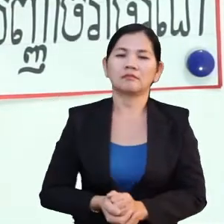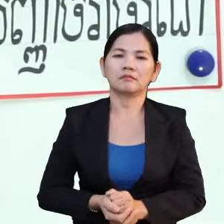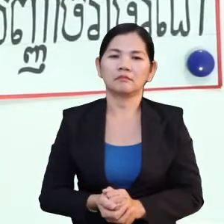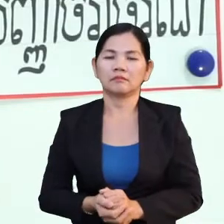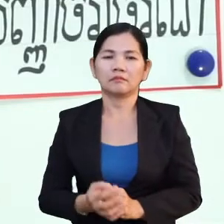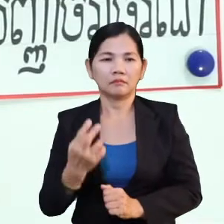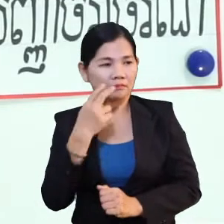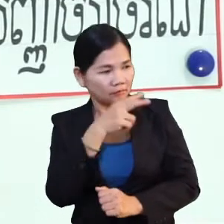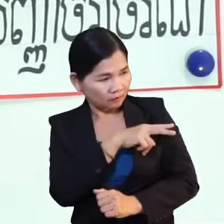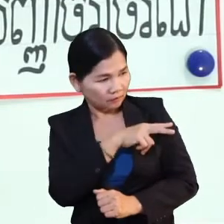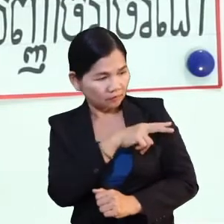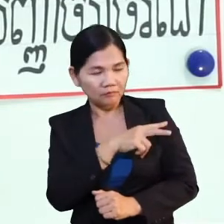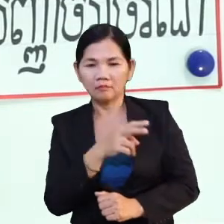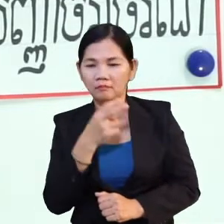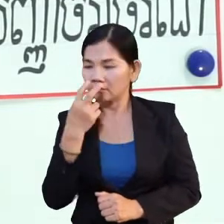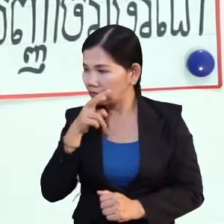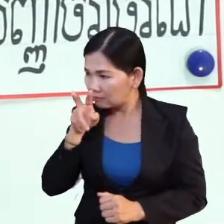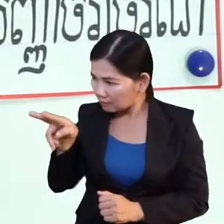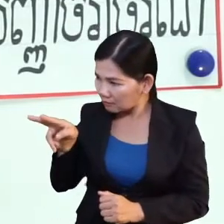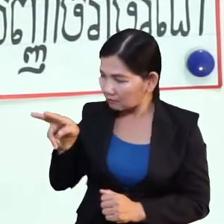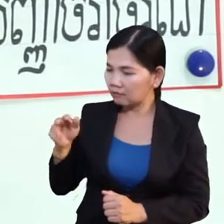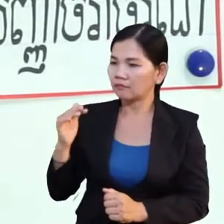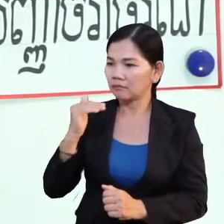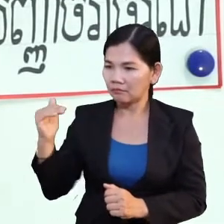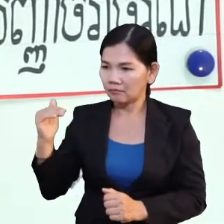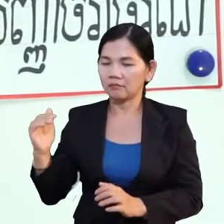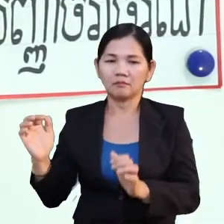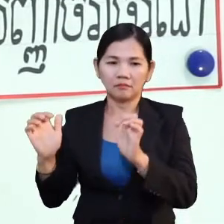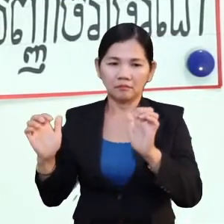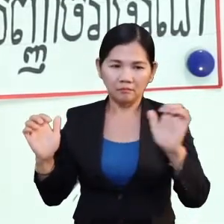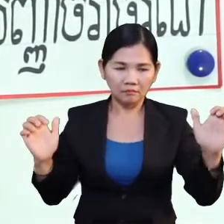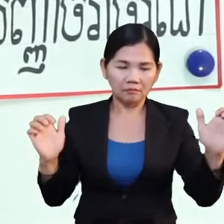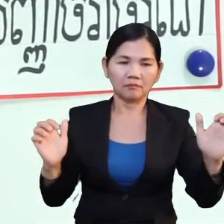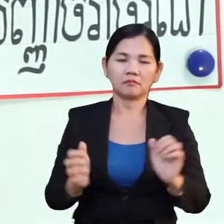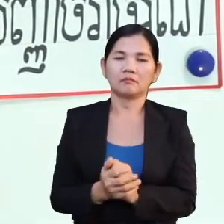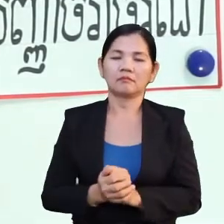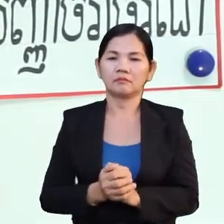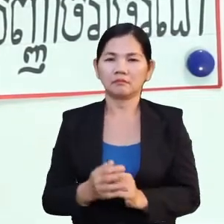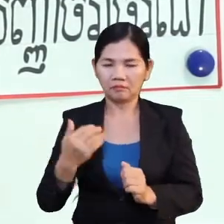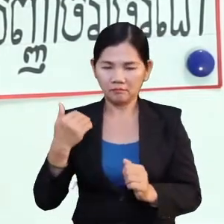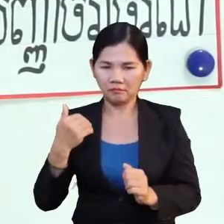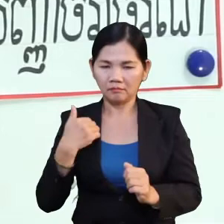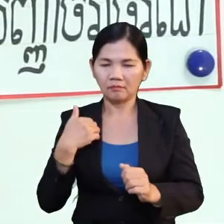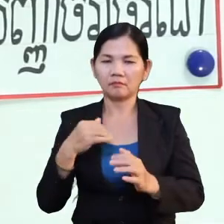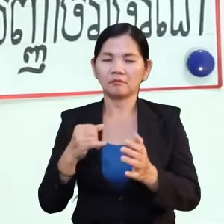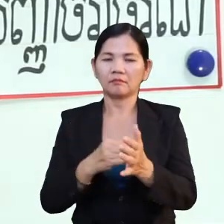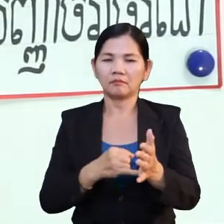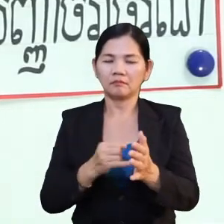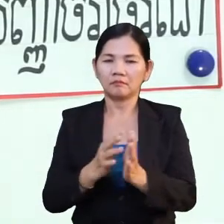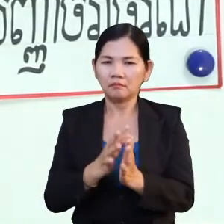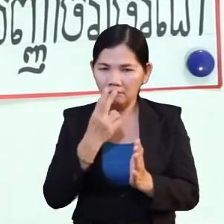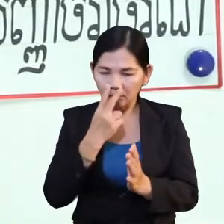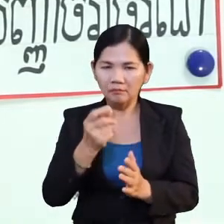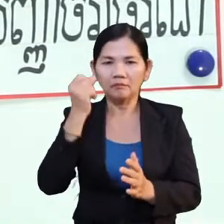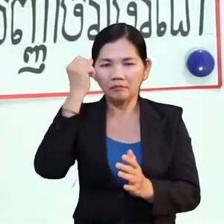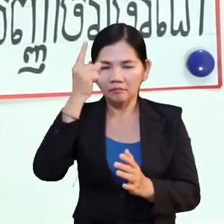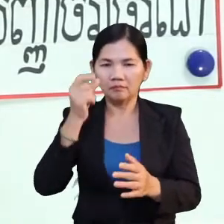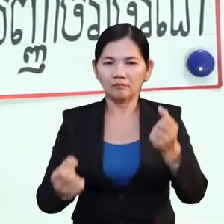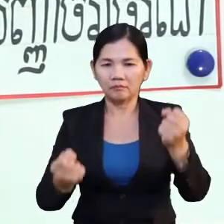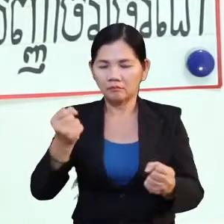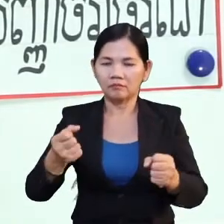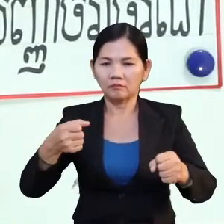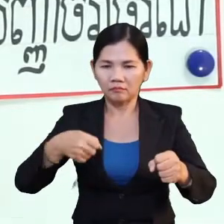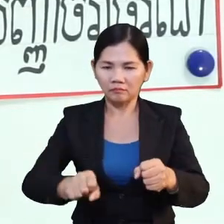ហេតុអីបានត្រូវងាកមើលឆ្វេងស្ដាំកូនចាយើងងាកមើលឆ្វេងស្ដាំដោយឲ្យដឹងថាមានឡានឬ